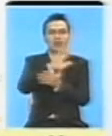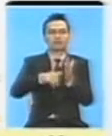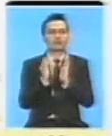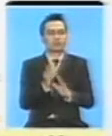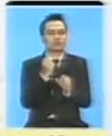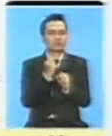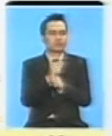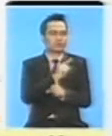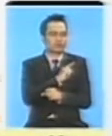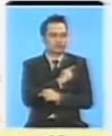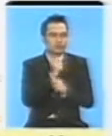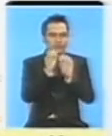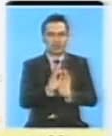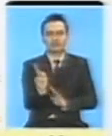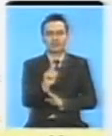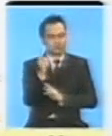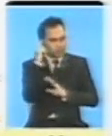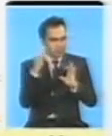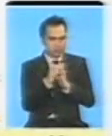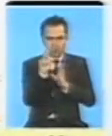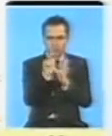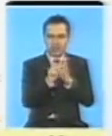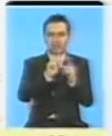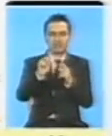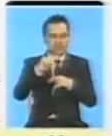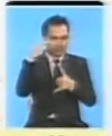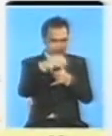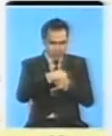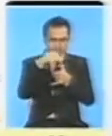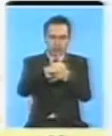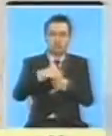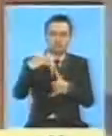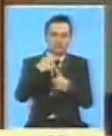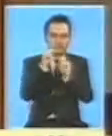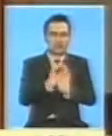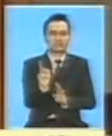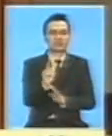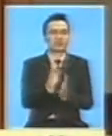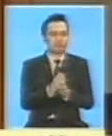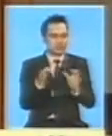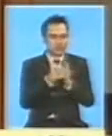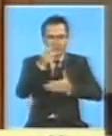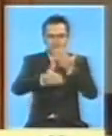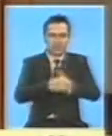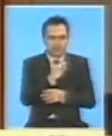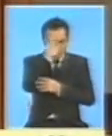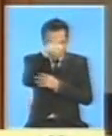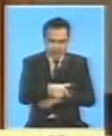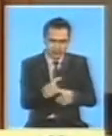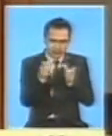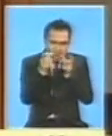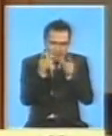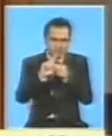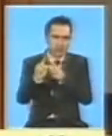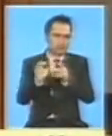จ้าที่รัฐคือใครหน่วยงานไหนมีผลทางคดีกี่คดีแล้วจับกุมเท่าไหร่ทั้งค้างาช้างอะไรต่างทั้งหมดด้วยถ้าเราพูดแต่เพีย